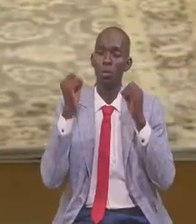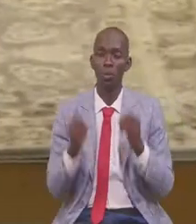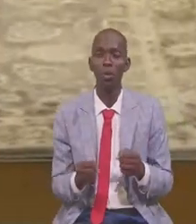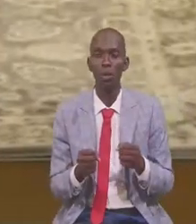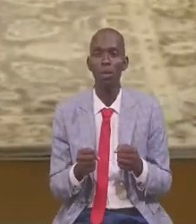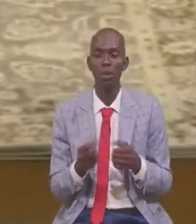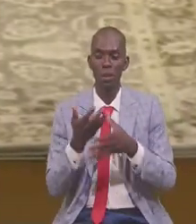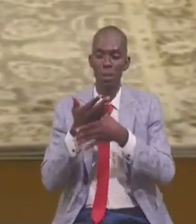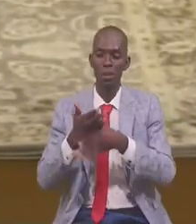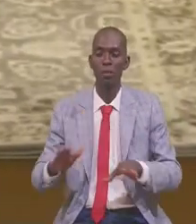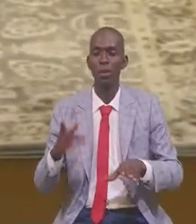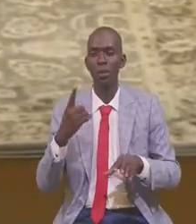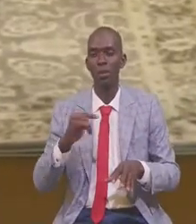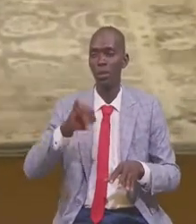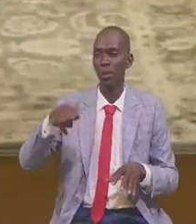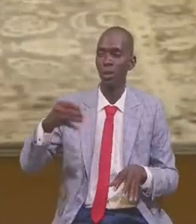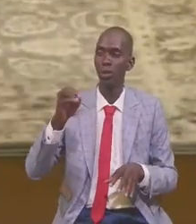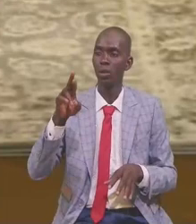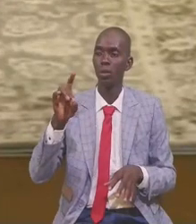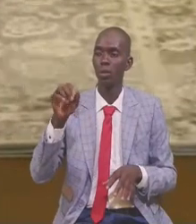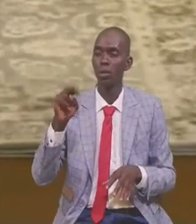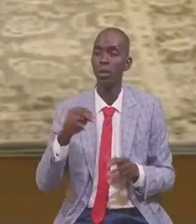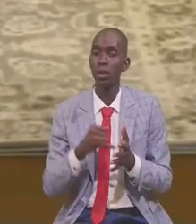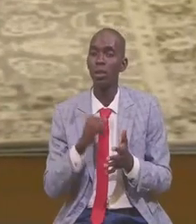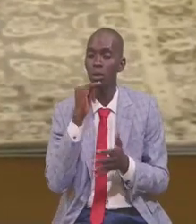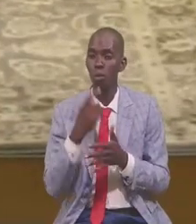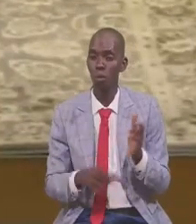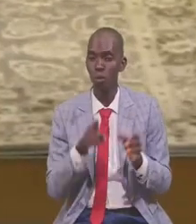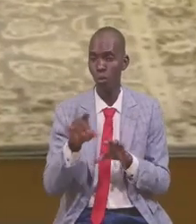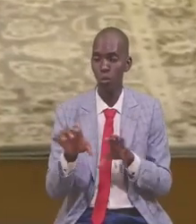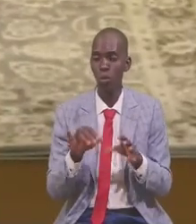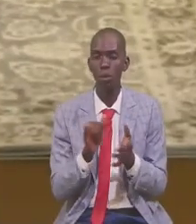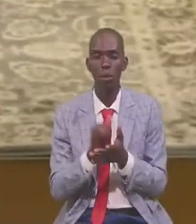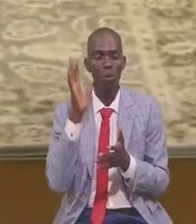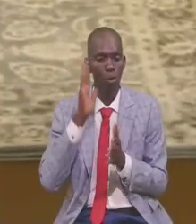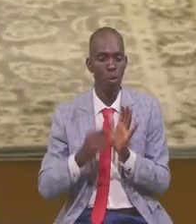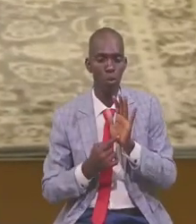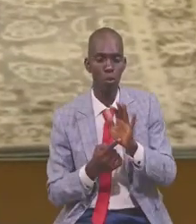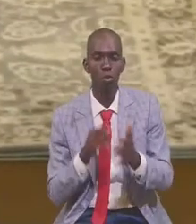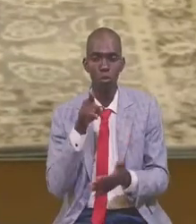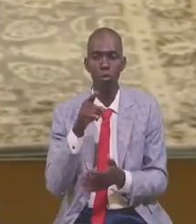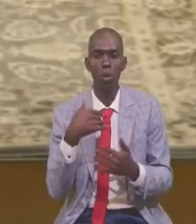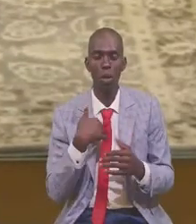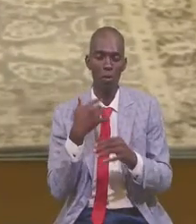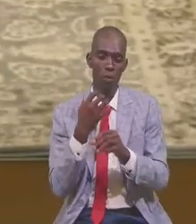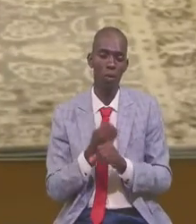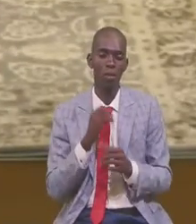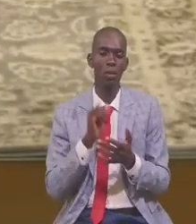qui divise le Jourdain, c'est ce que tu fais qui nous fera savoir qu'il a reçu ce